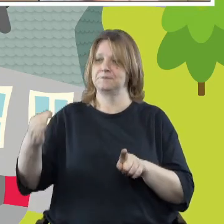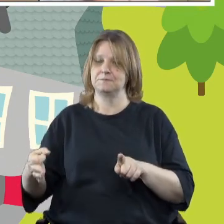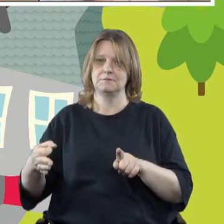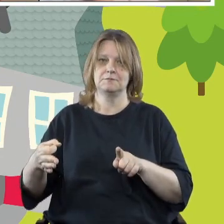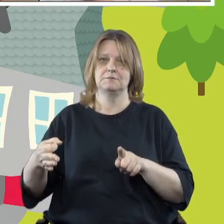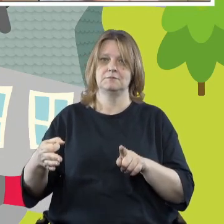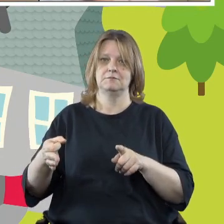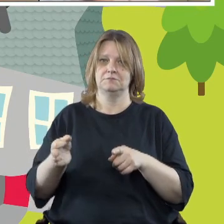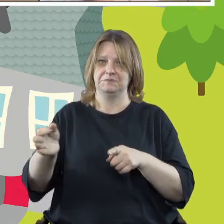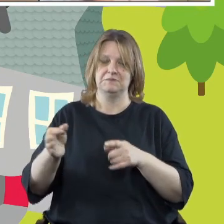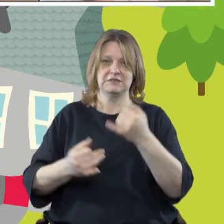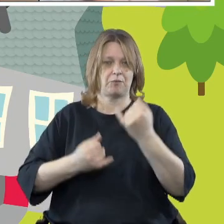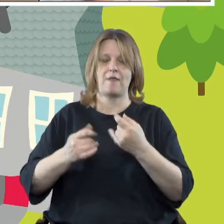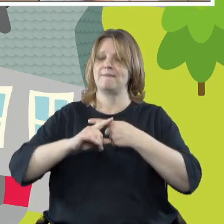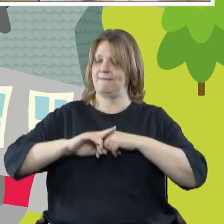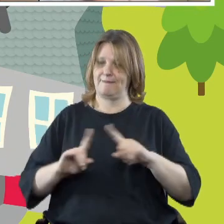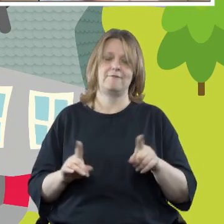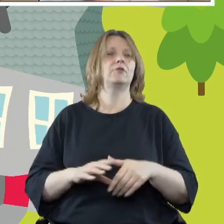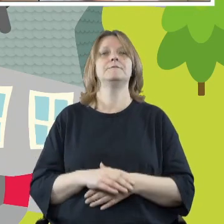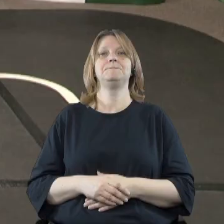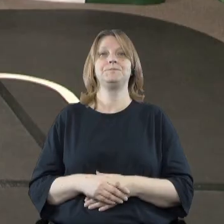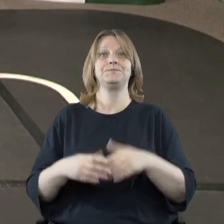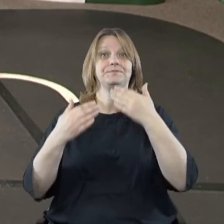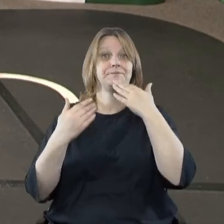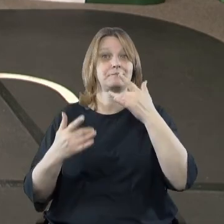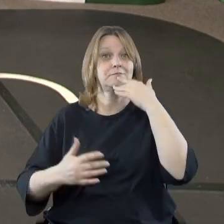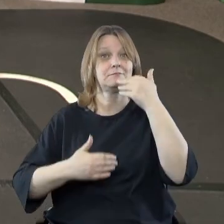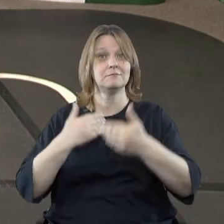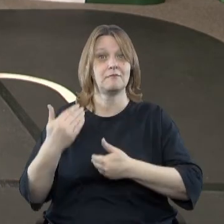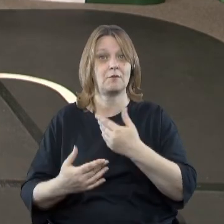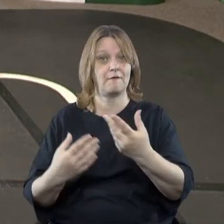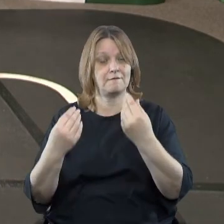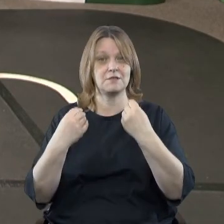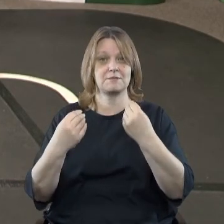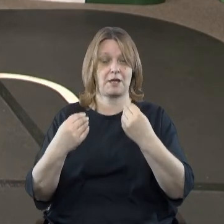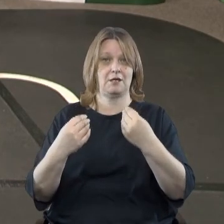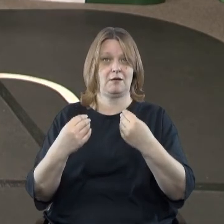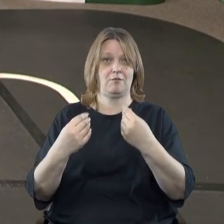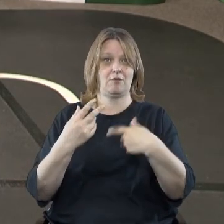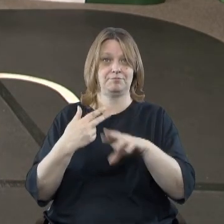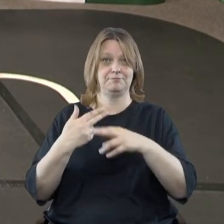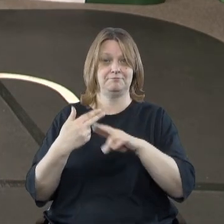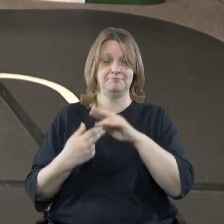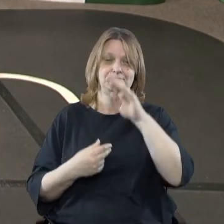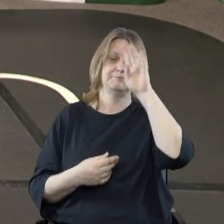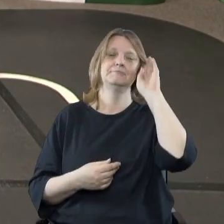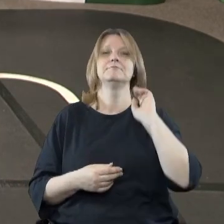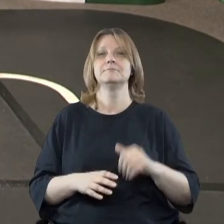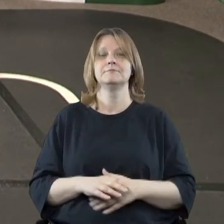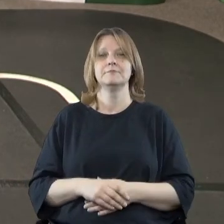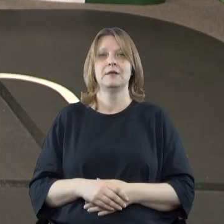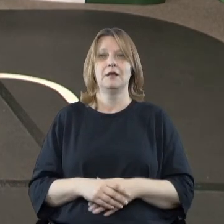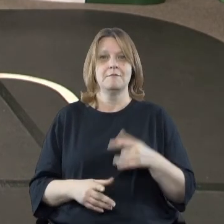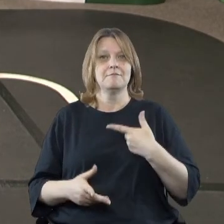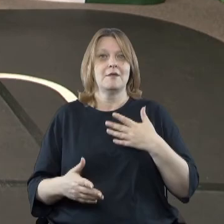parkować pojazdu. Bardzo dziękuję, gratuluję. Znakomicie. Dziękujemy. Znaki. Cieszymy